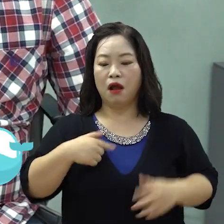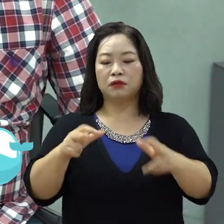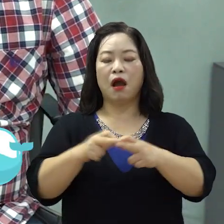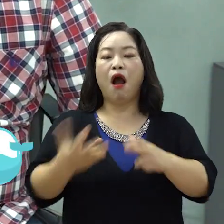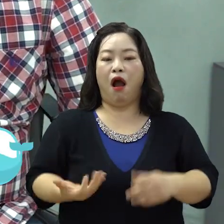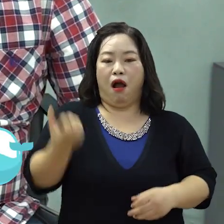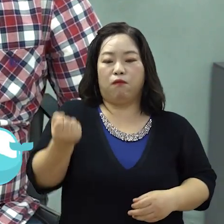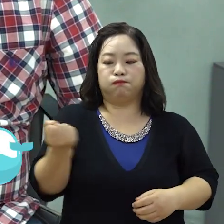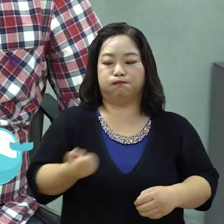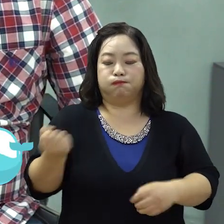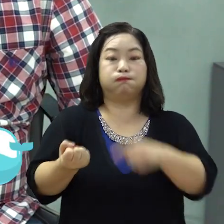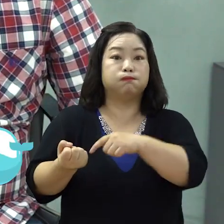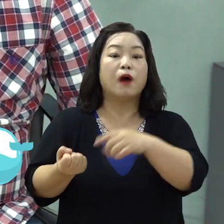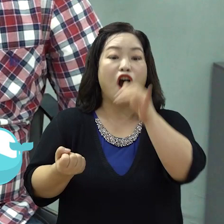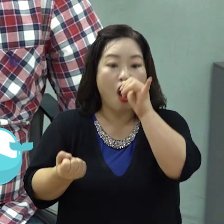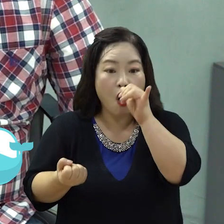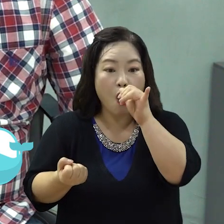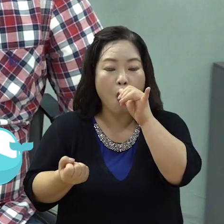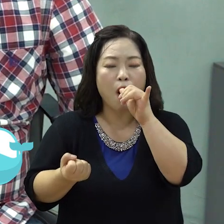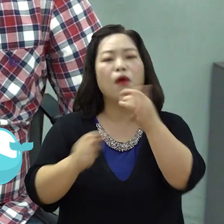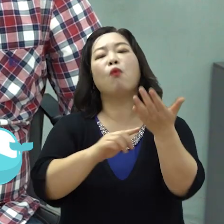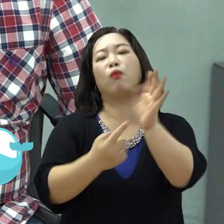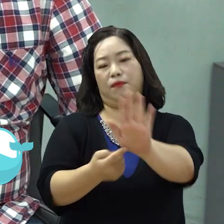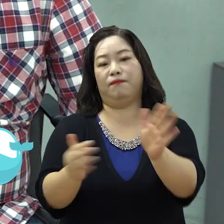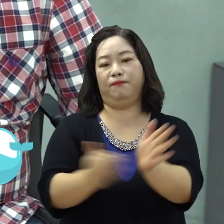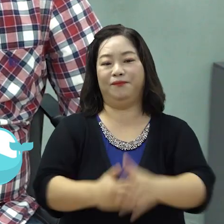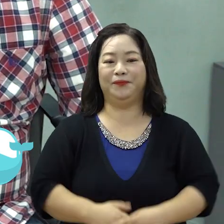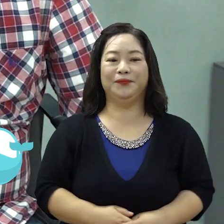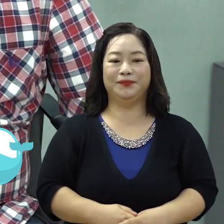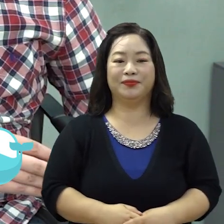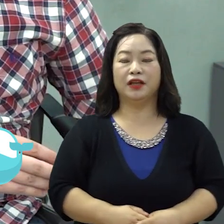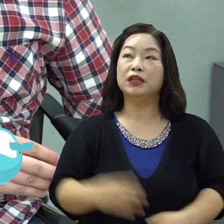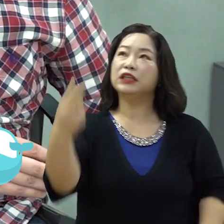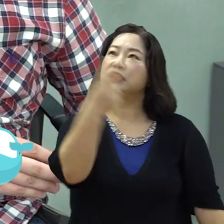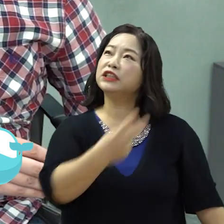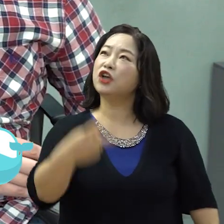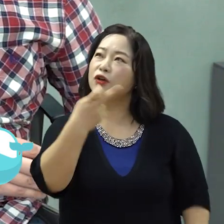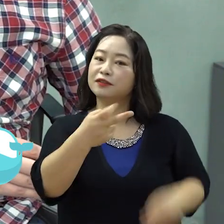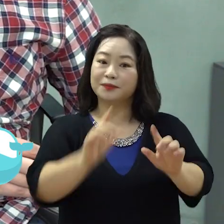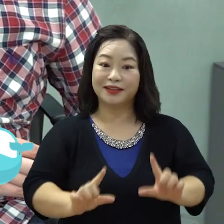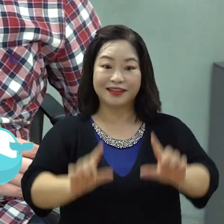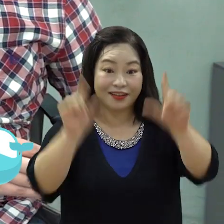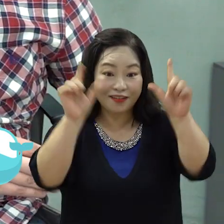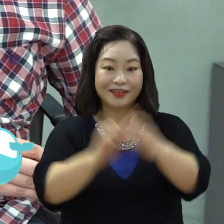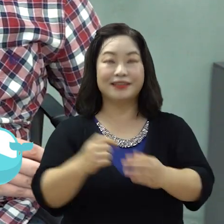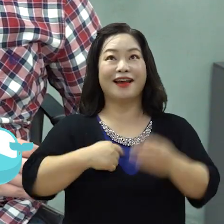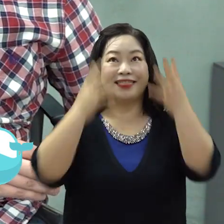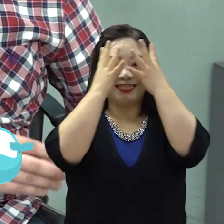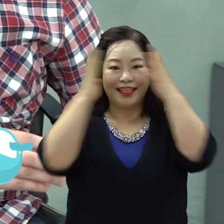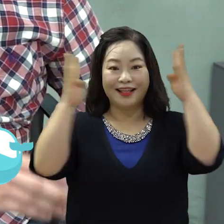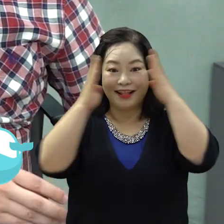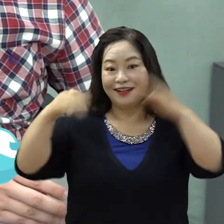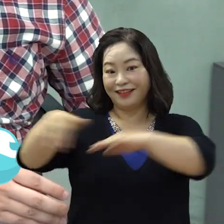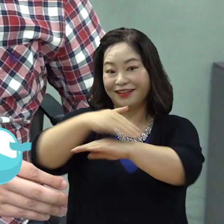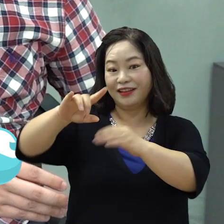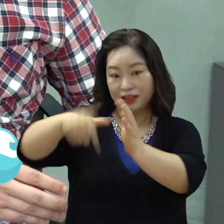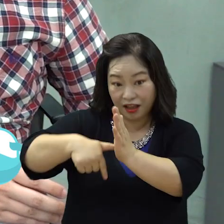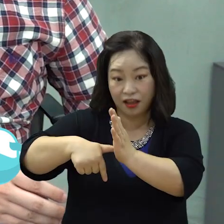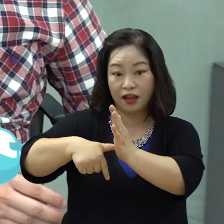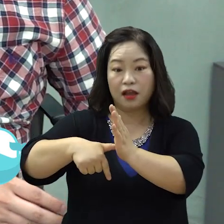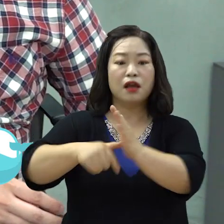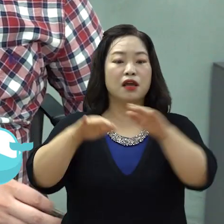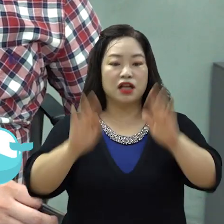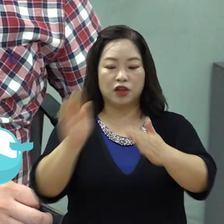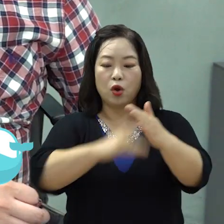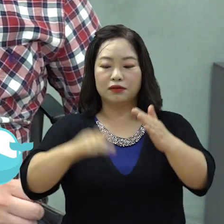제가 장애를 갖고 있었다는 사실을 그제서야 공개를 해준 것도 있었어요. 2012년이었으니까 제가 대학교 4학년 때